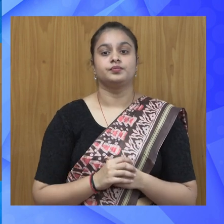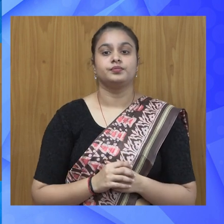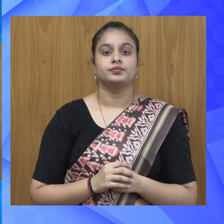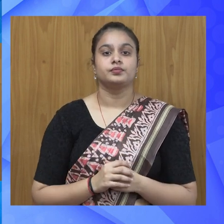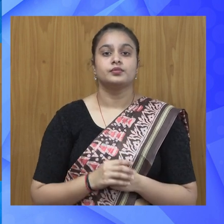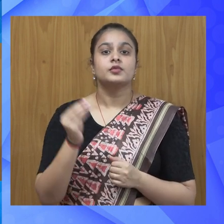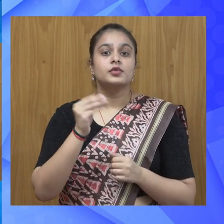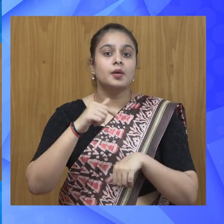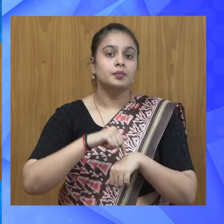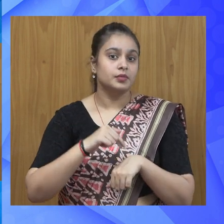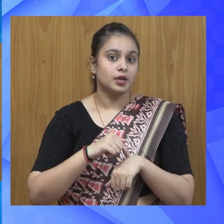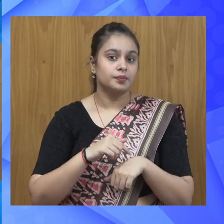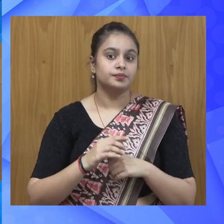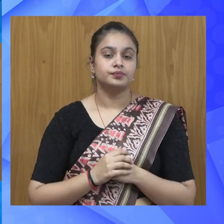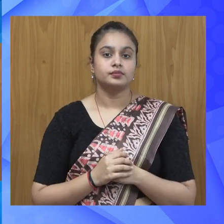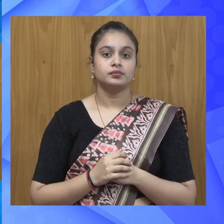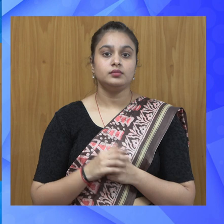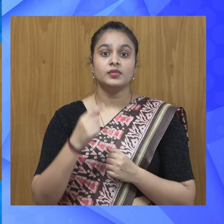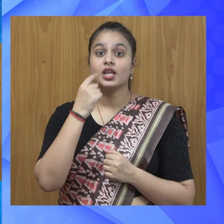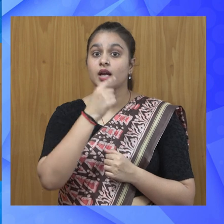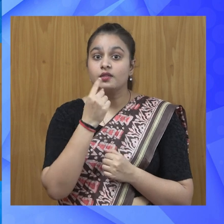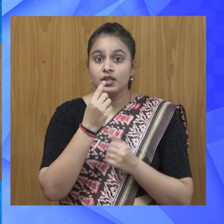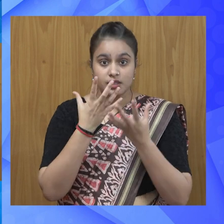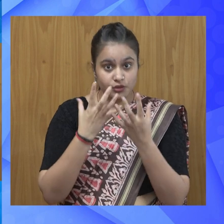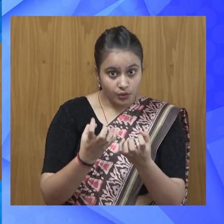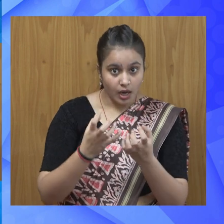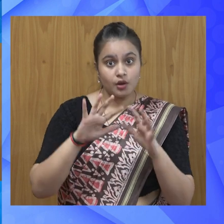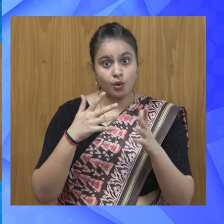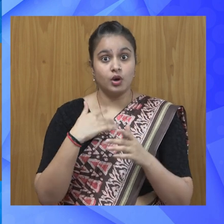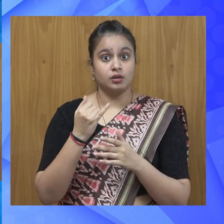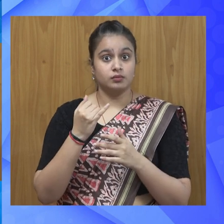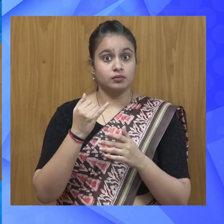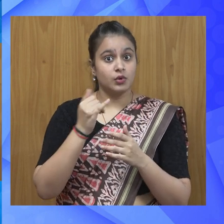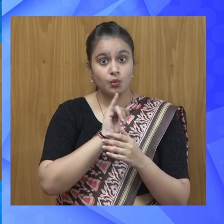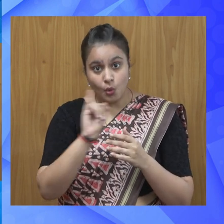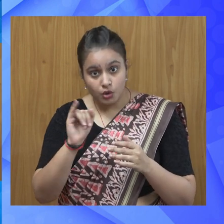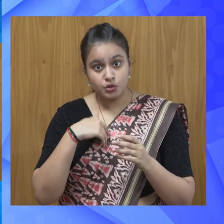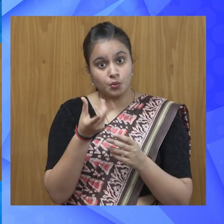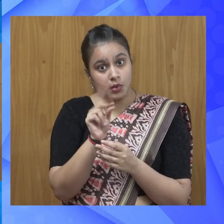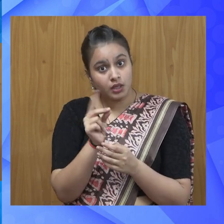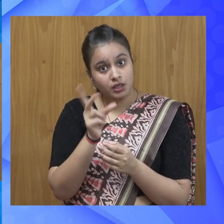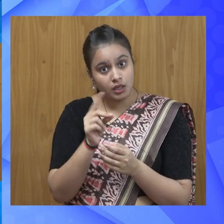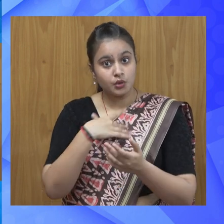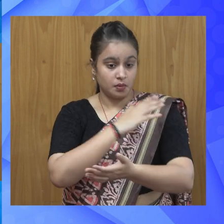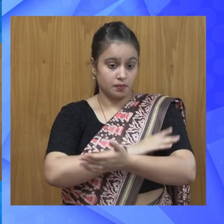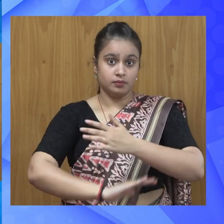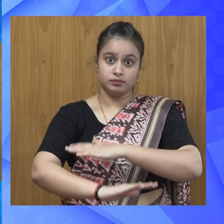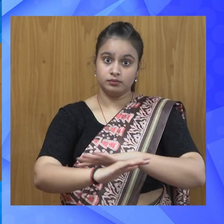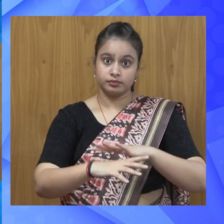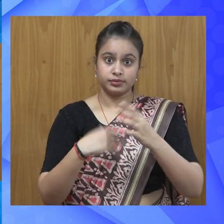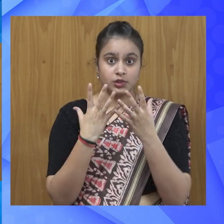कभी कभी जैसे बताया कि आपका मुंह सूख रहा है, बार बार आप बाथरूम के लिए जाते हैं, आपकी मसल्स टेंस हो गई हैं, तो